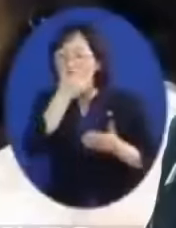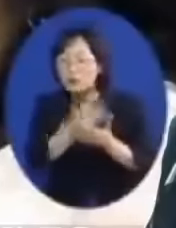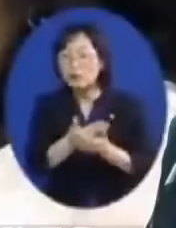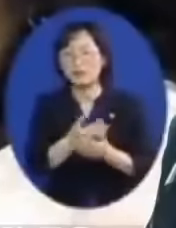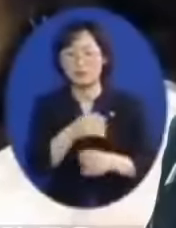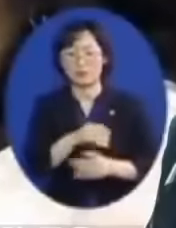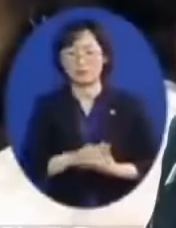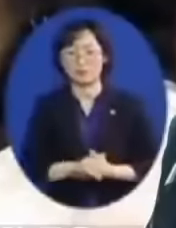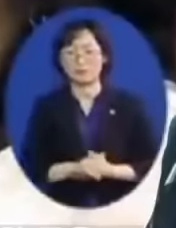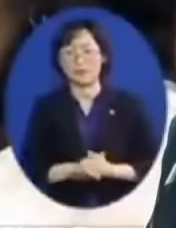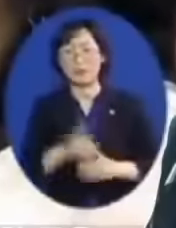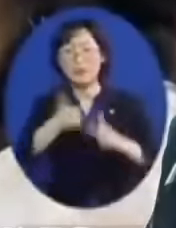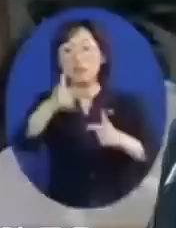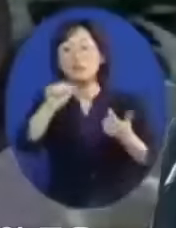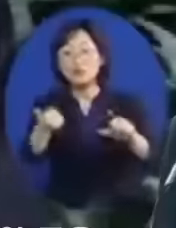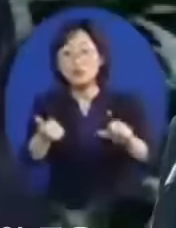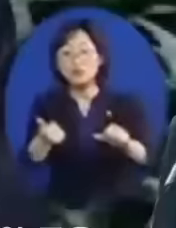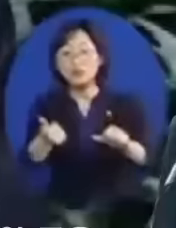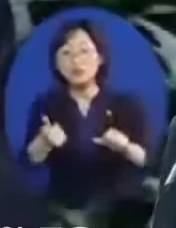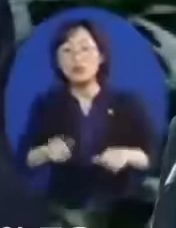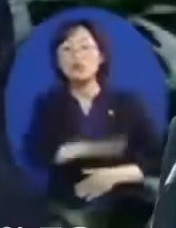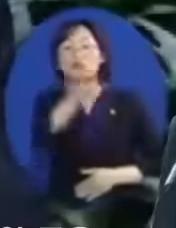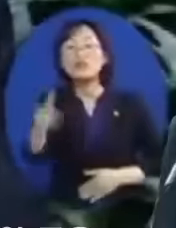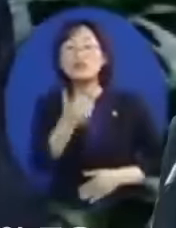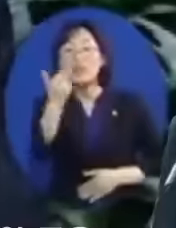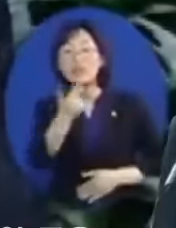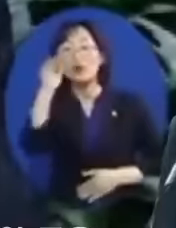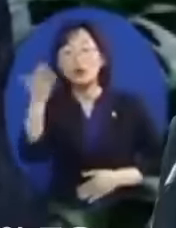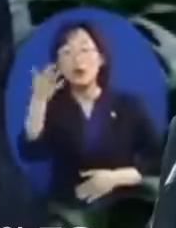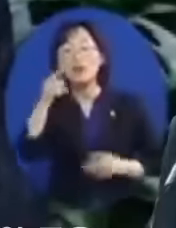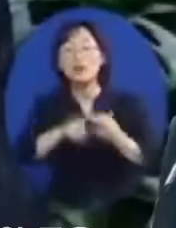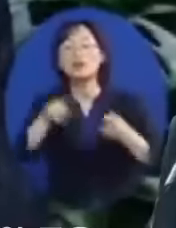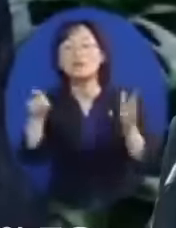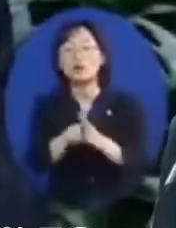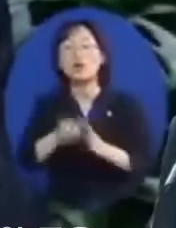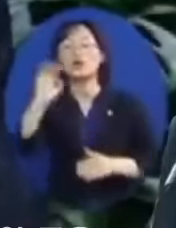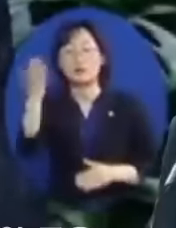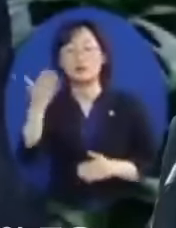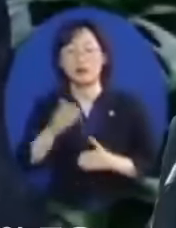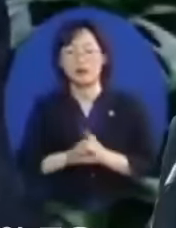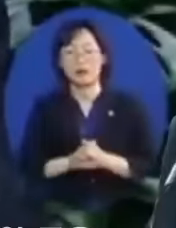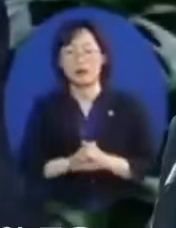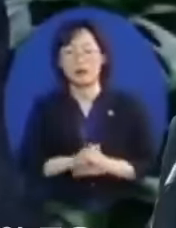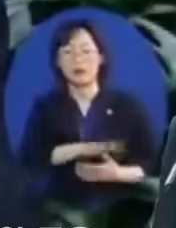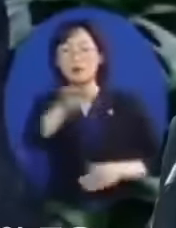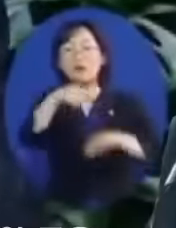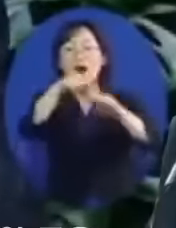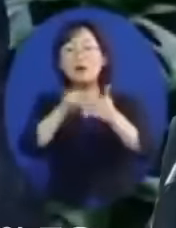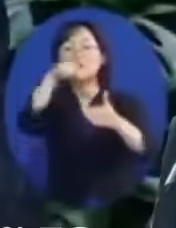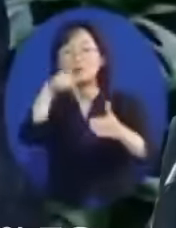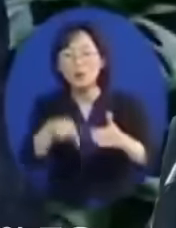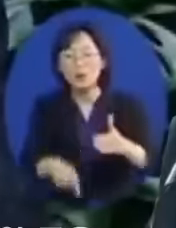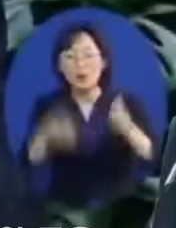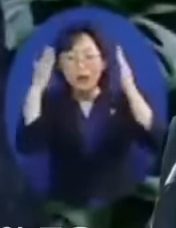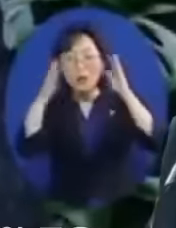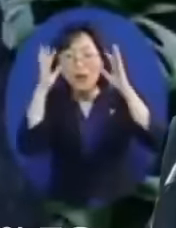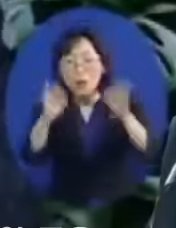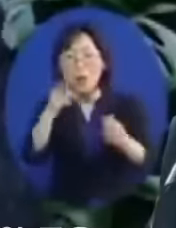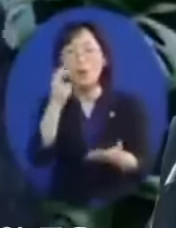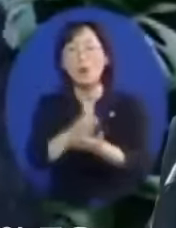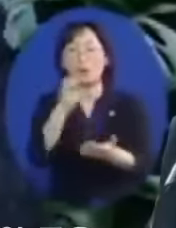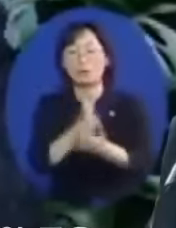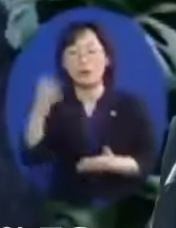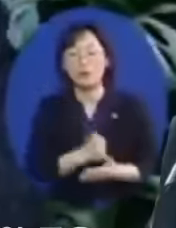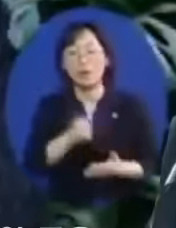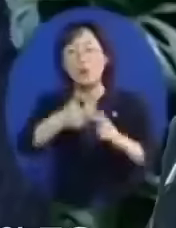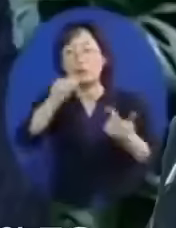것입니다. 예수의 죽음이 우리의 생명이 된 것을 믿어야 되는 것입니다. 우리가 마음속에 바라보는 법칙으로 예수